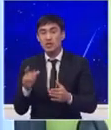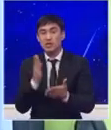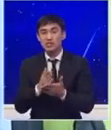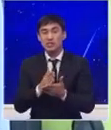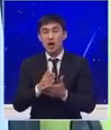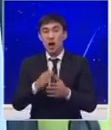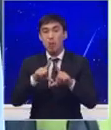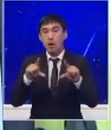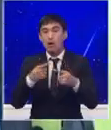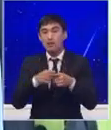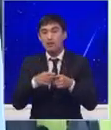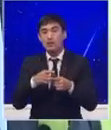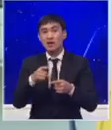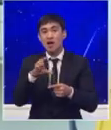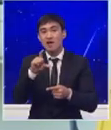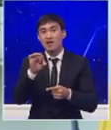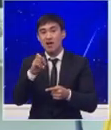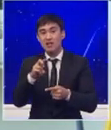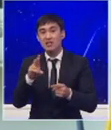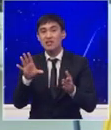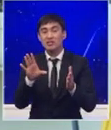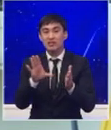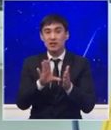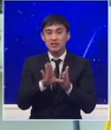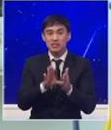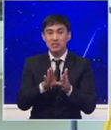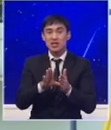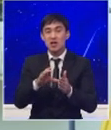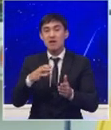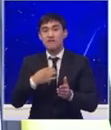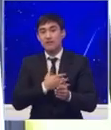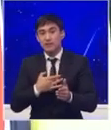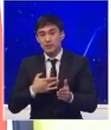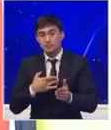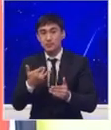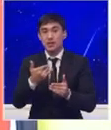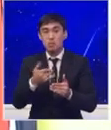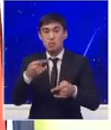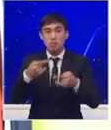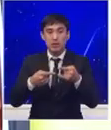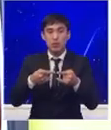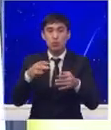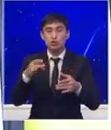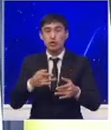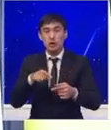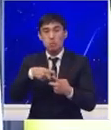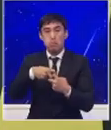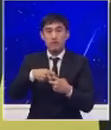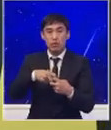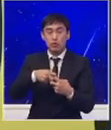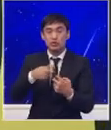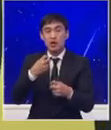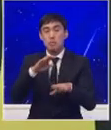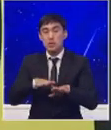ИВЛ, дистанционный электрокардиограф, дефибриллятор, электрический аспиратор, тип-панель для неподвижного удержания позвоночника, место